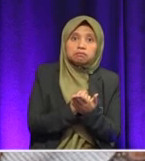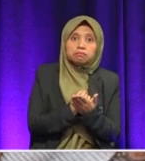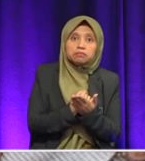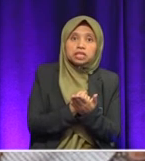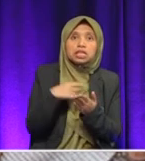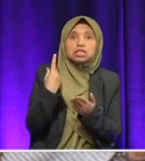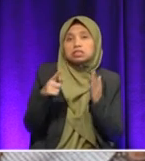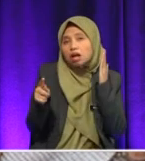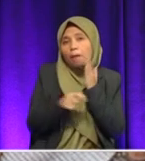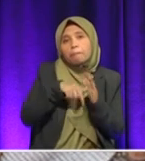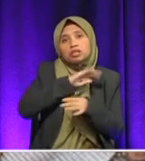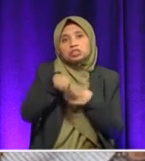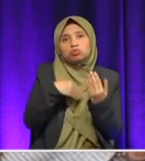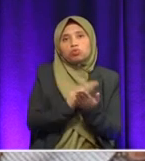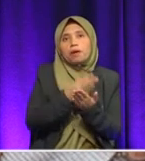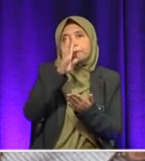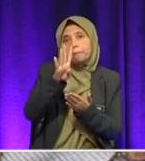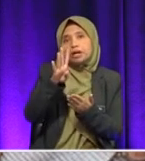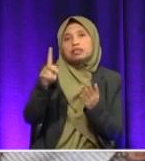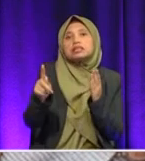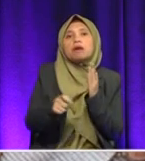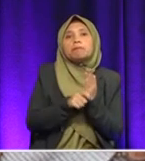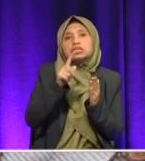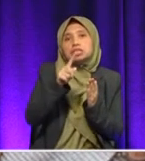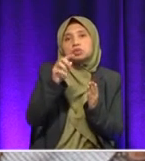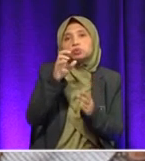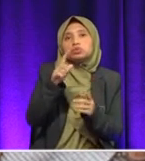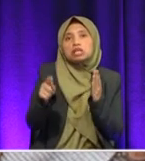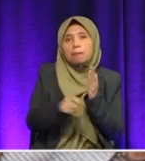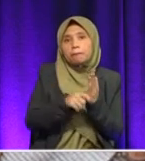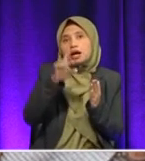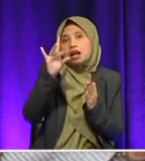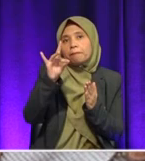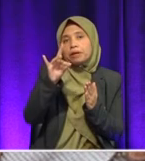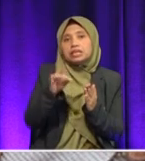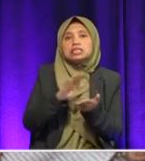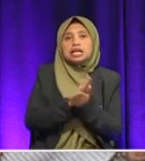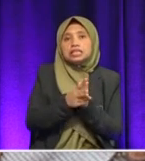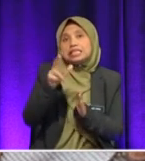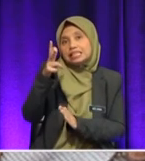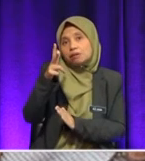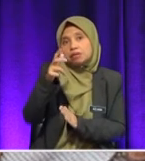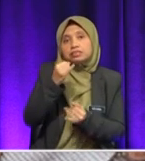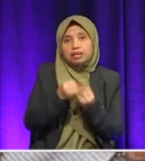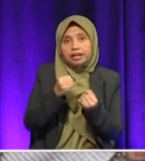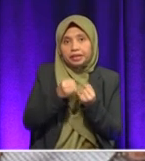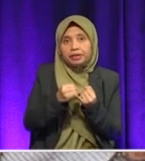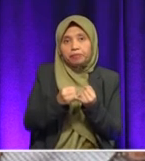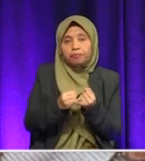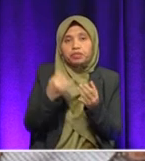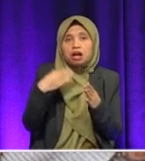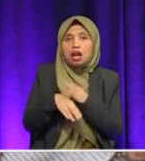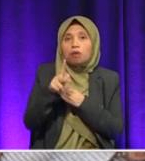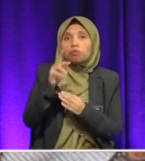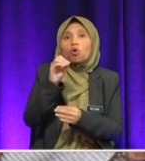ia tampak semua Oke 4 dan Tambah Satu tambah 8 jadi 13 jadi akhir sekali dalam kos